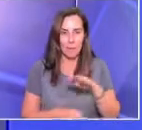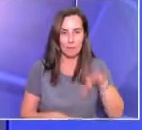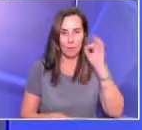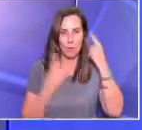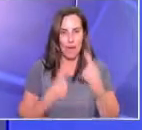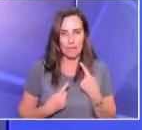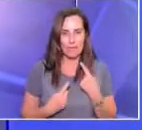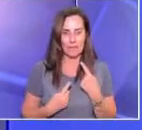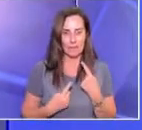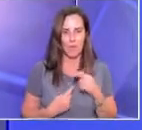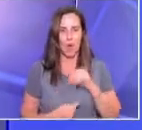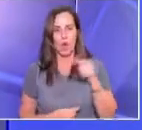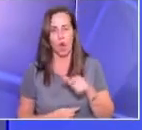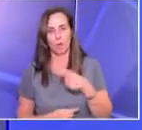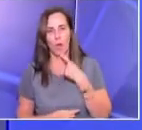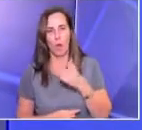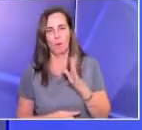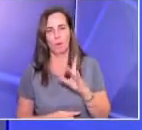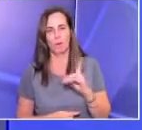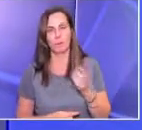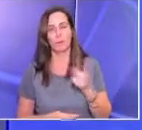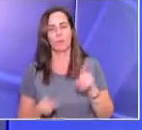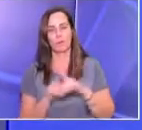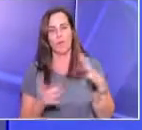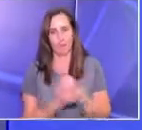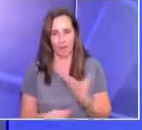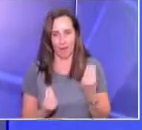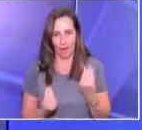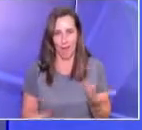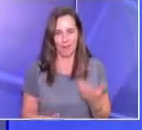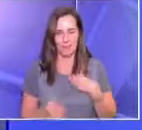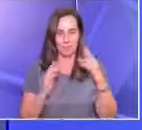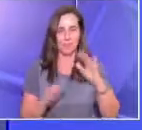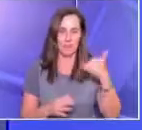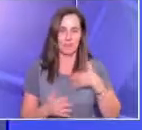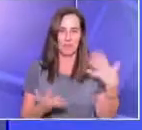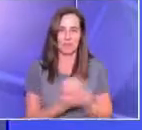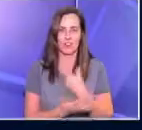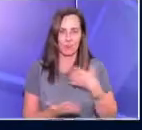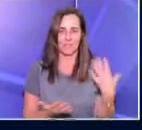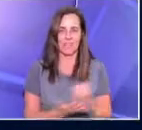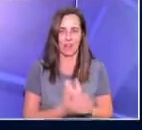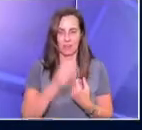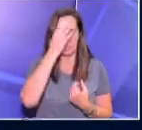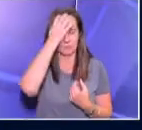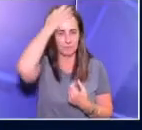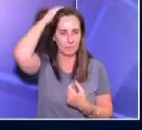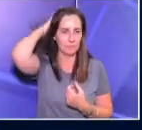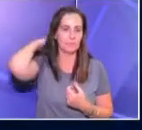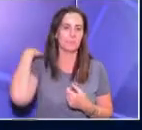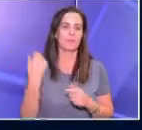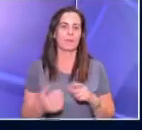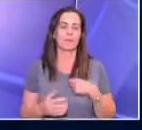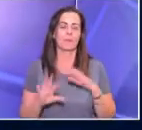החרדי? קודם כל, בואו, אנחנו מדברים כאילו ניצחנו, אבל אנחנו לפני הספירה. אני מאוד מקווה שאכן המחנה ניצח, המחנה שתמך